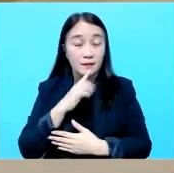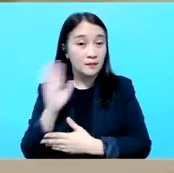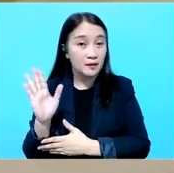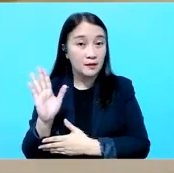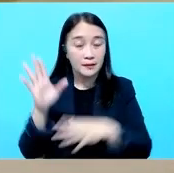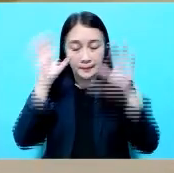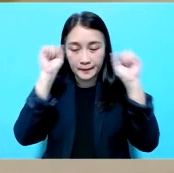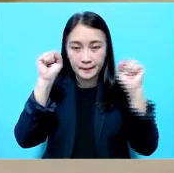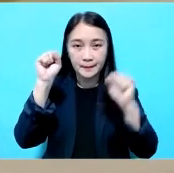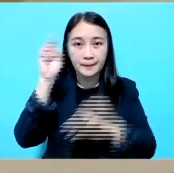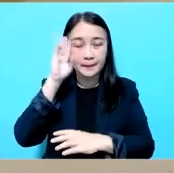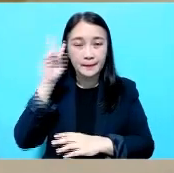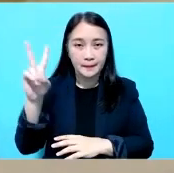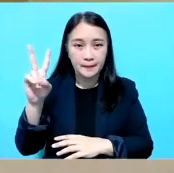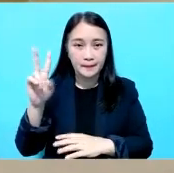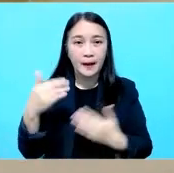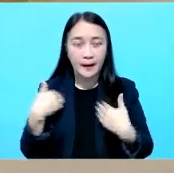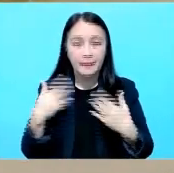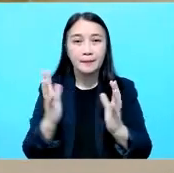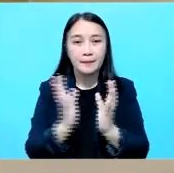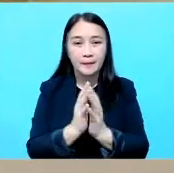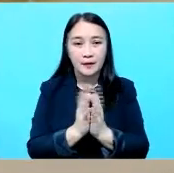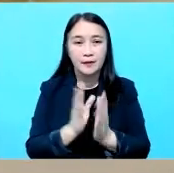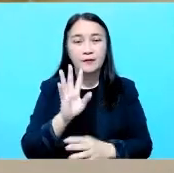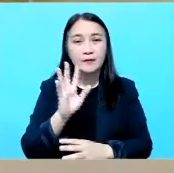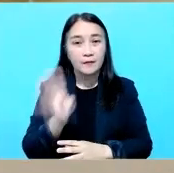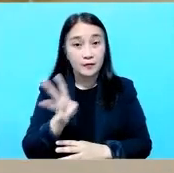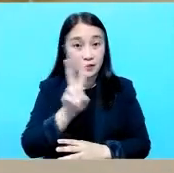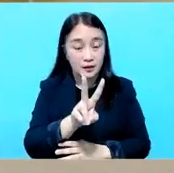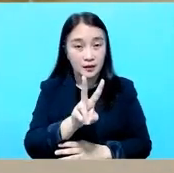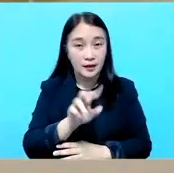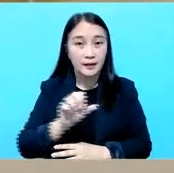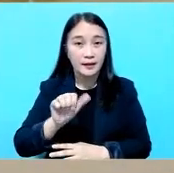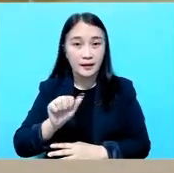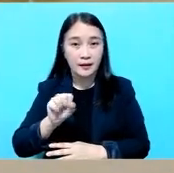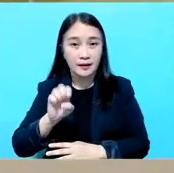kanyang plenary address sa 42nd ASEAN Summit dito sa Labuan Bajo, Indonesia.